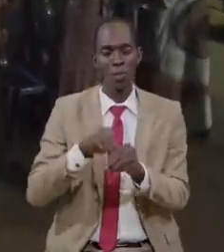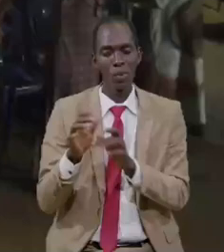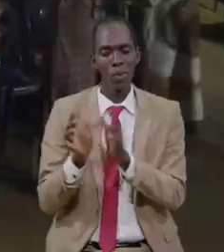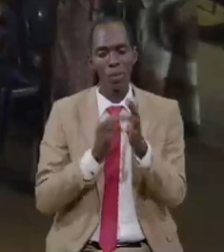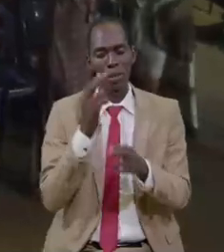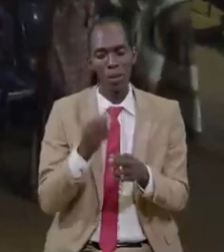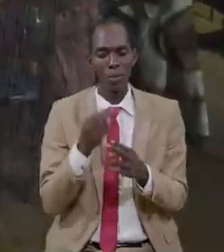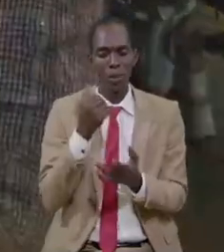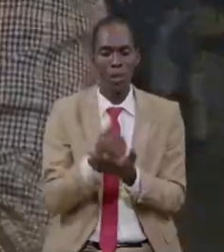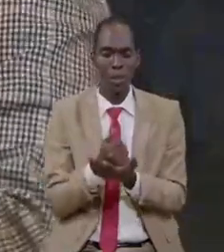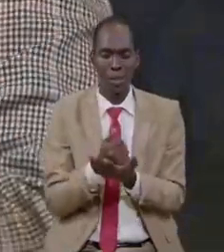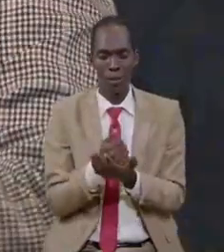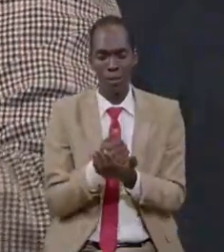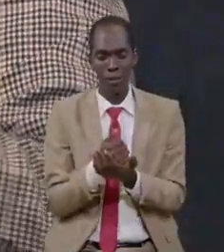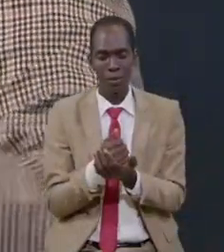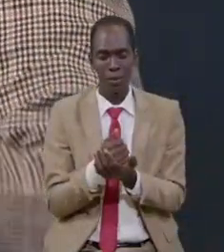Jésus.